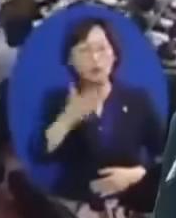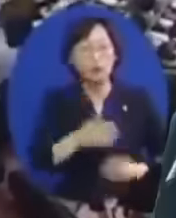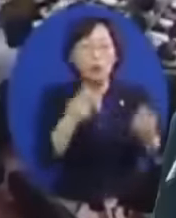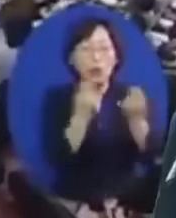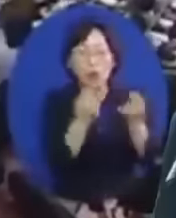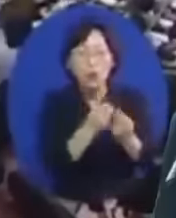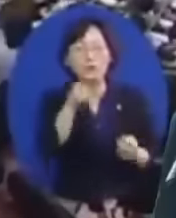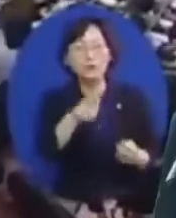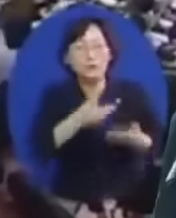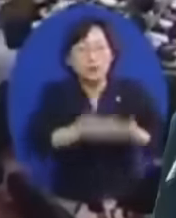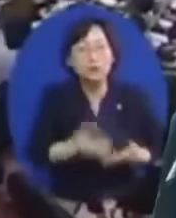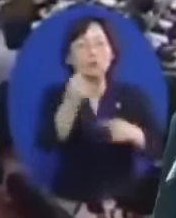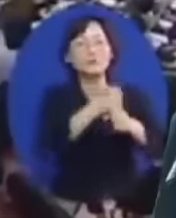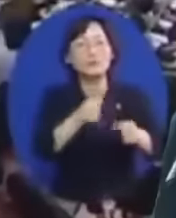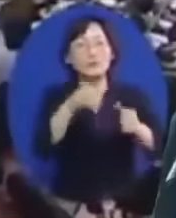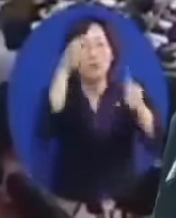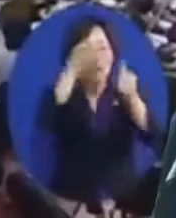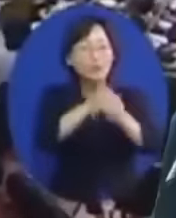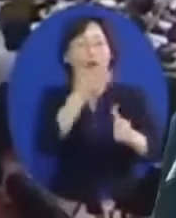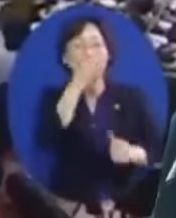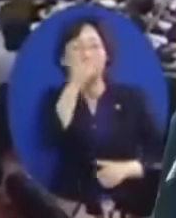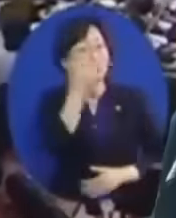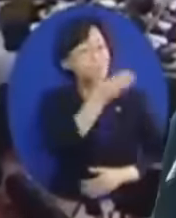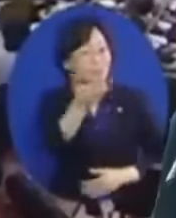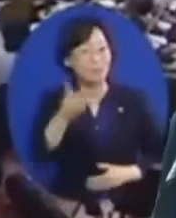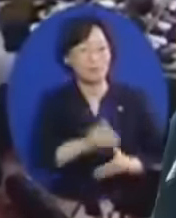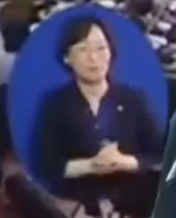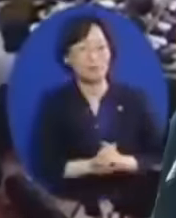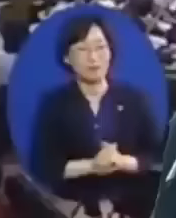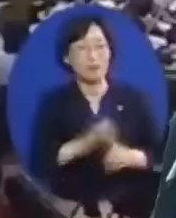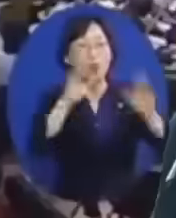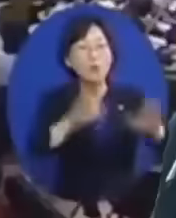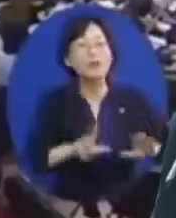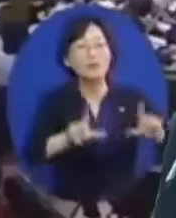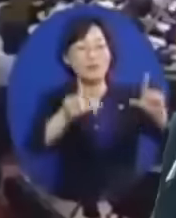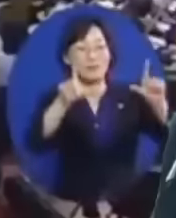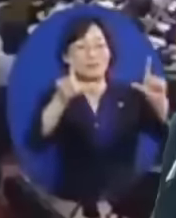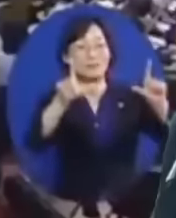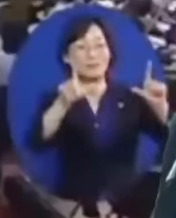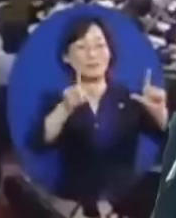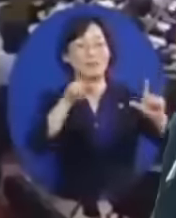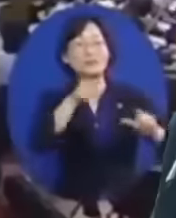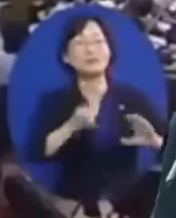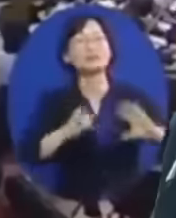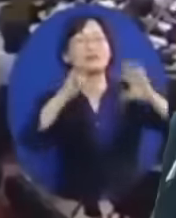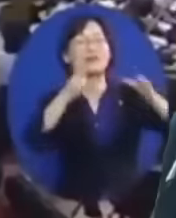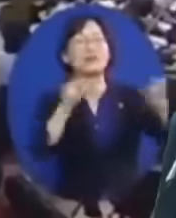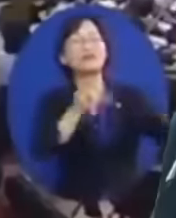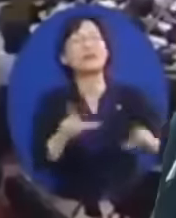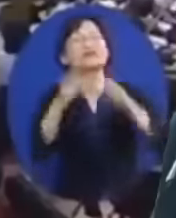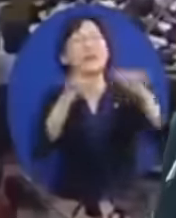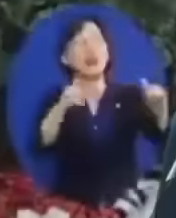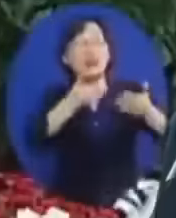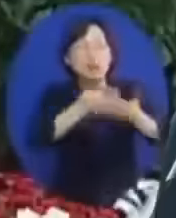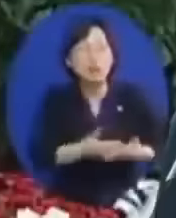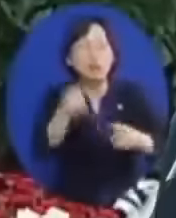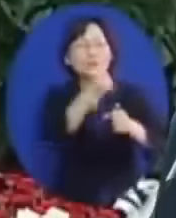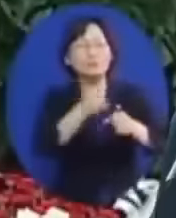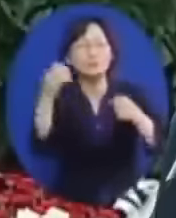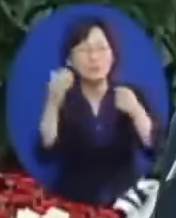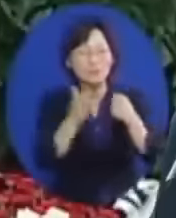어떻게 이 짐을 우리가 감당할 수 있겠습니까? 오늘날 이 세상에 사는 사람들은 이 무거운 짐